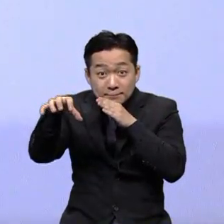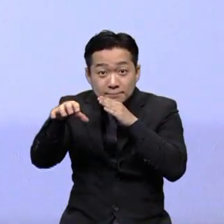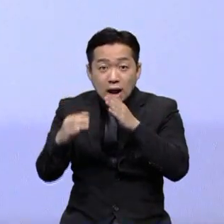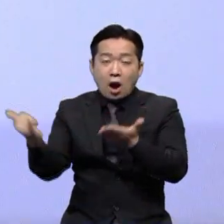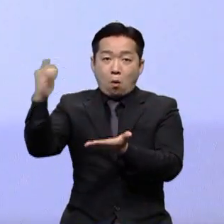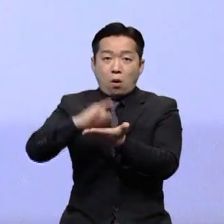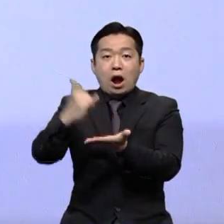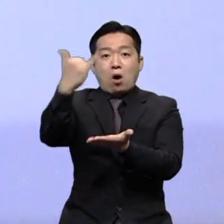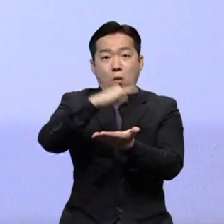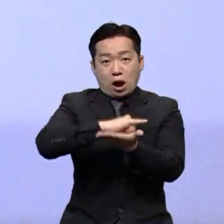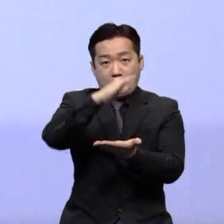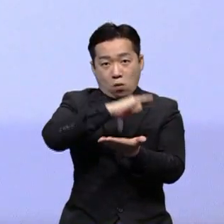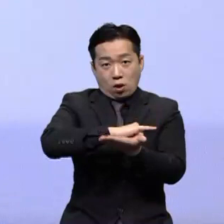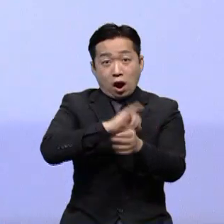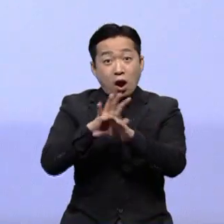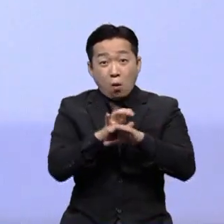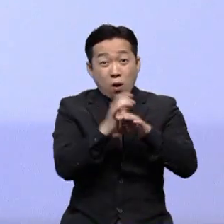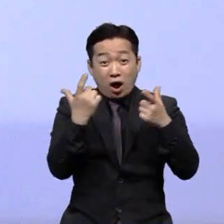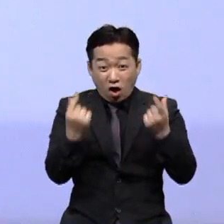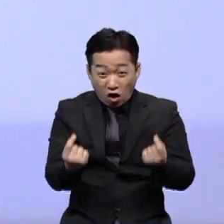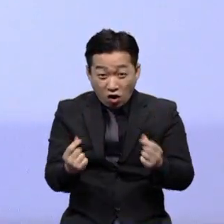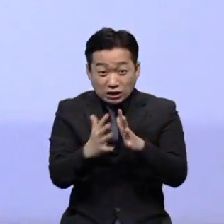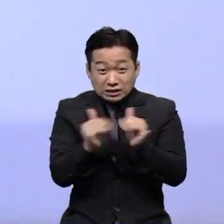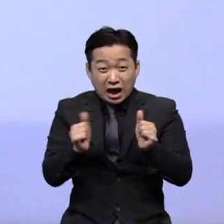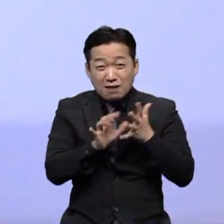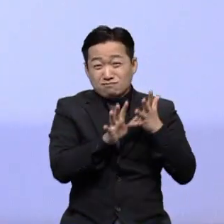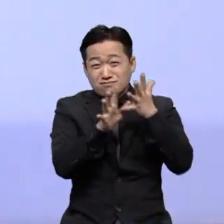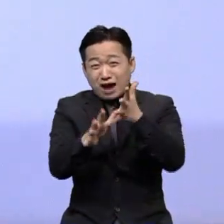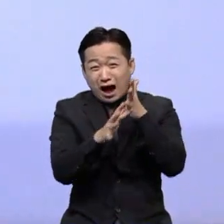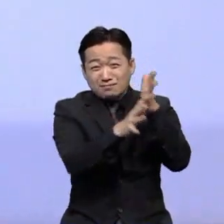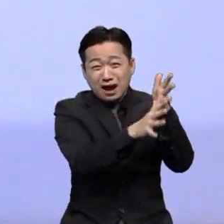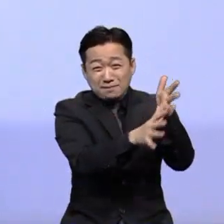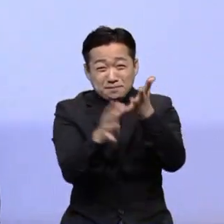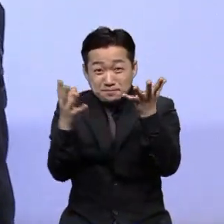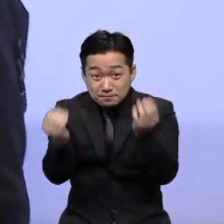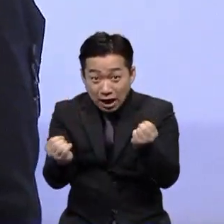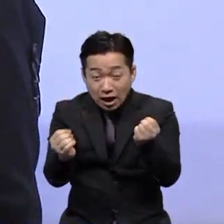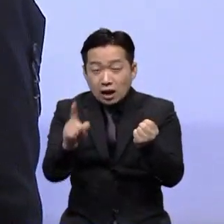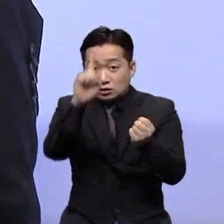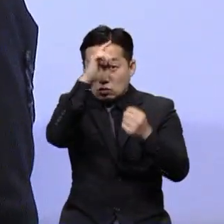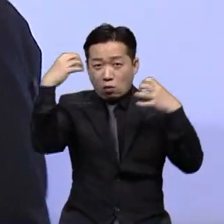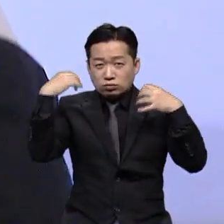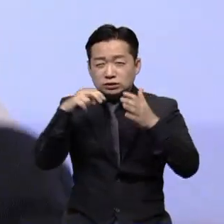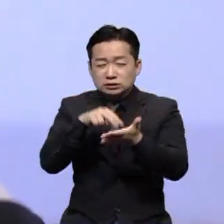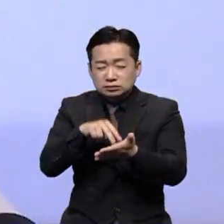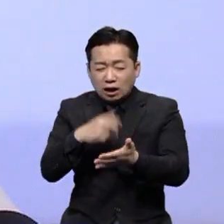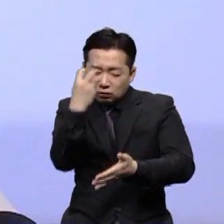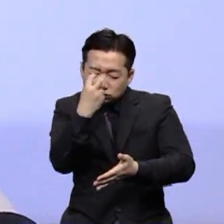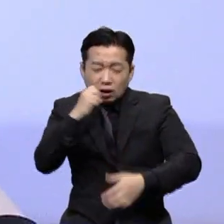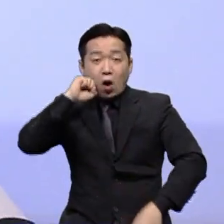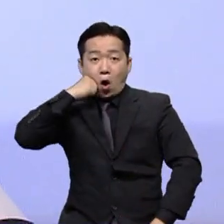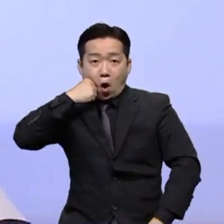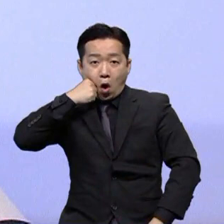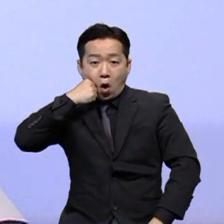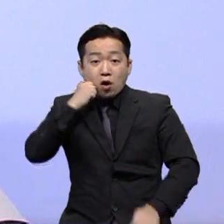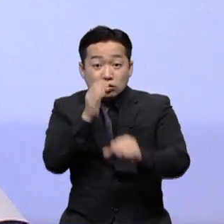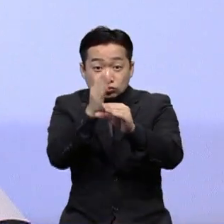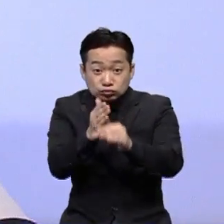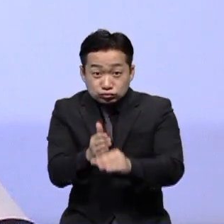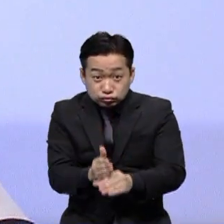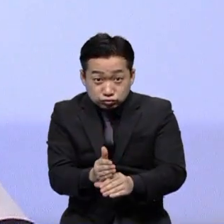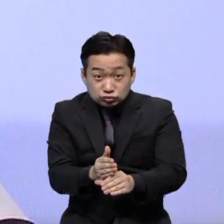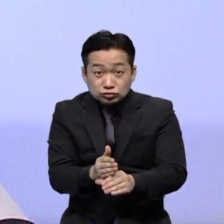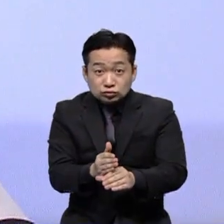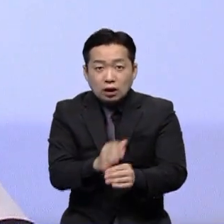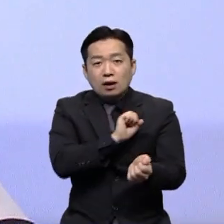공항에선 코로나 이전처럼 사람들이 쏟아질 겁니다. 방역당국의 검역은 어렵게 되고 그 틈새로